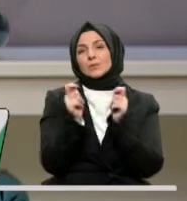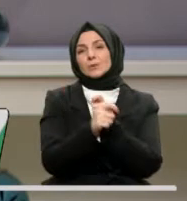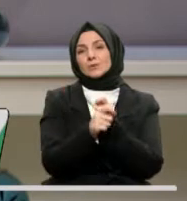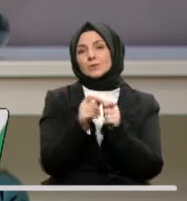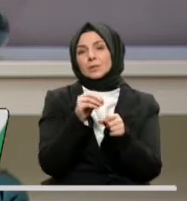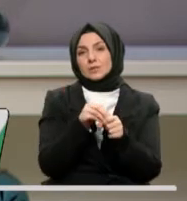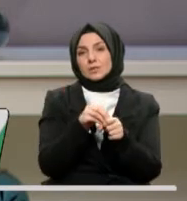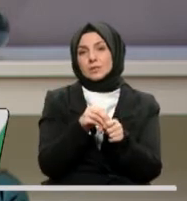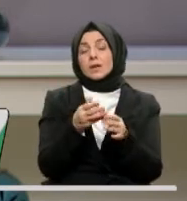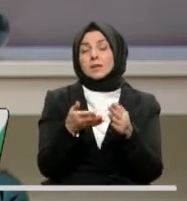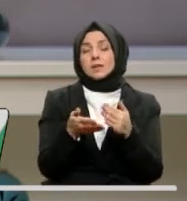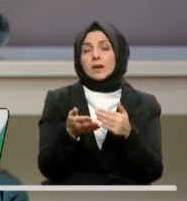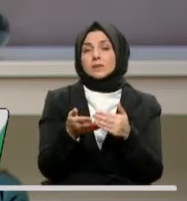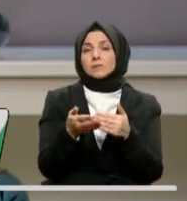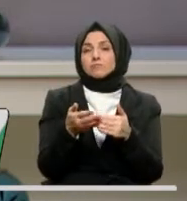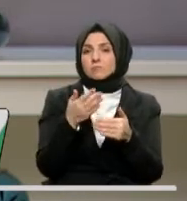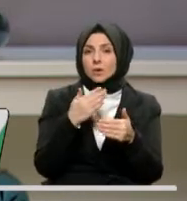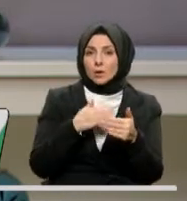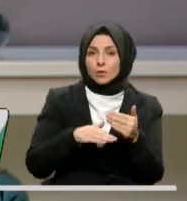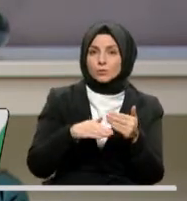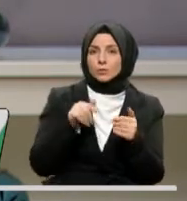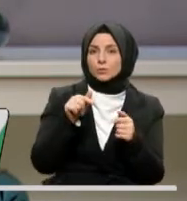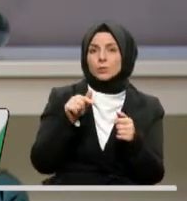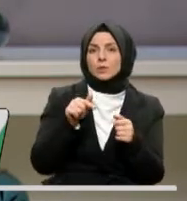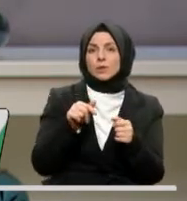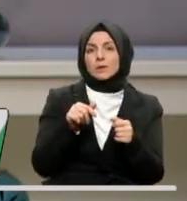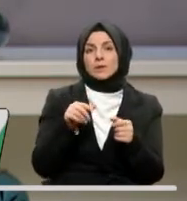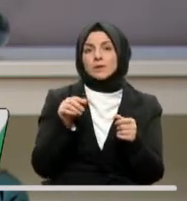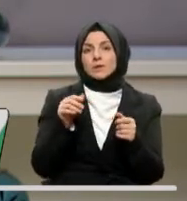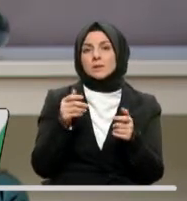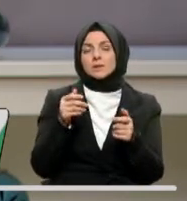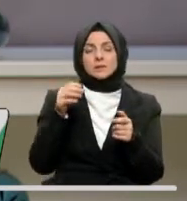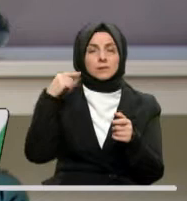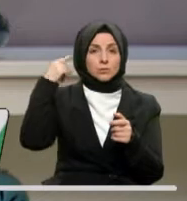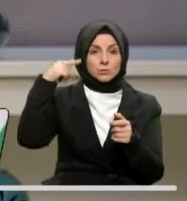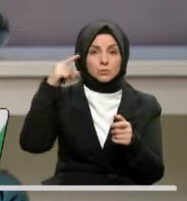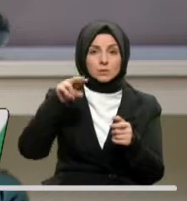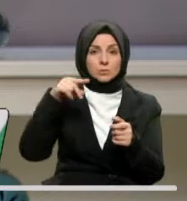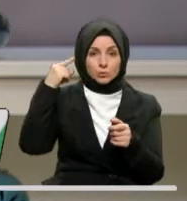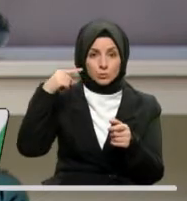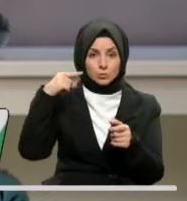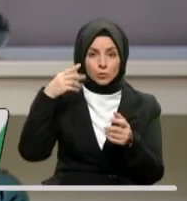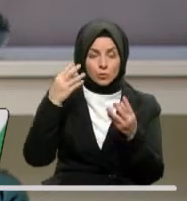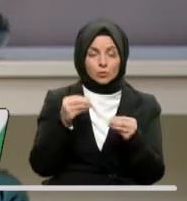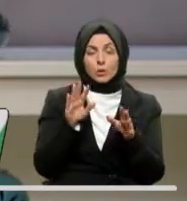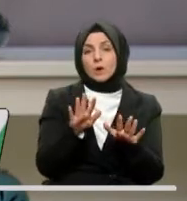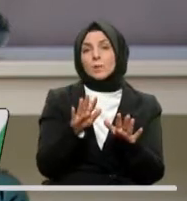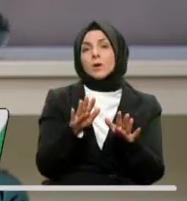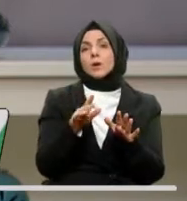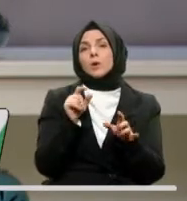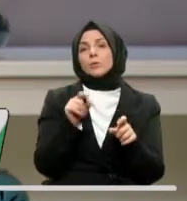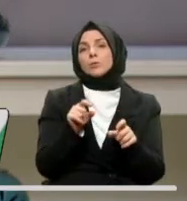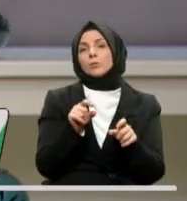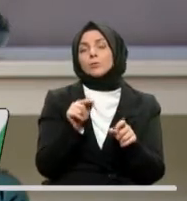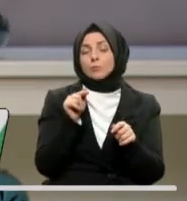başka Belki çok da önem affetmiyoruz anlık bir düşünce gibi ise biz Ama çoğalıyorlar şu oluyorlar ve inanç Dünyamız bir yer ediniyorlar düğme ve